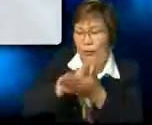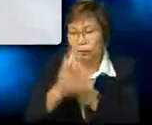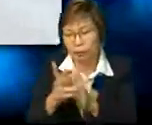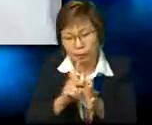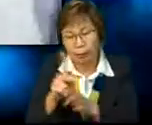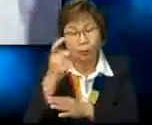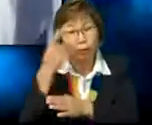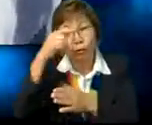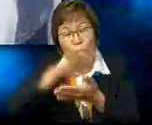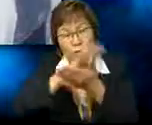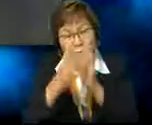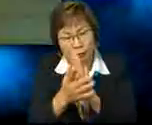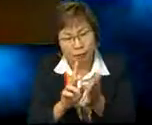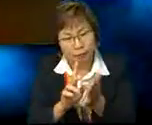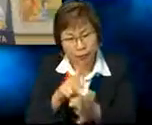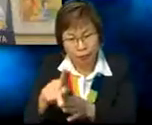mata untuk menjadi seorang pakar mata.